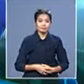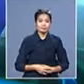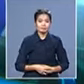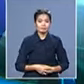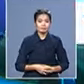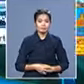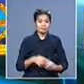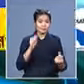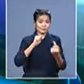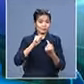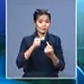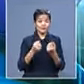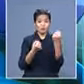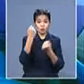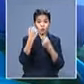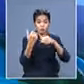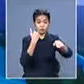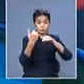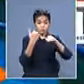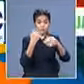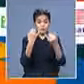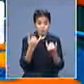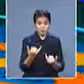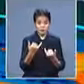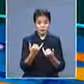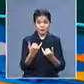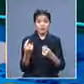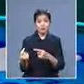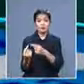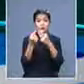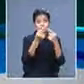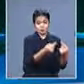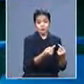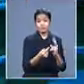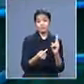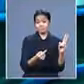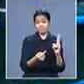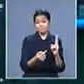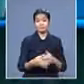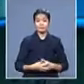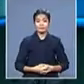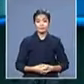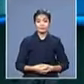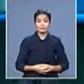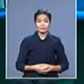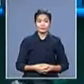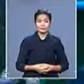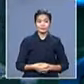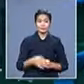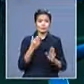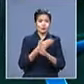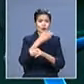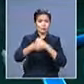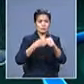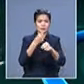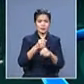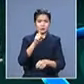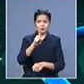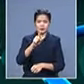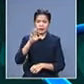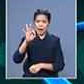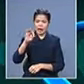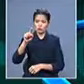และนี่ก็เป็นสภาพการจราจรล่าสุดนะครับท่านผู้ชมครับกลับไปที่คุณพาสิทธิ์และคุณปานละพีนะครับ ก่อนปี1913เนี่ยไม่ทราบเข้าห้องน้ำกันยังไง